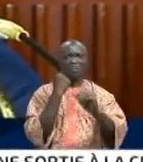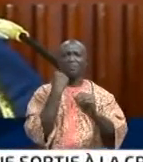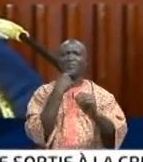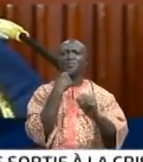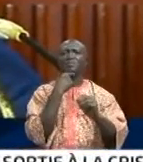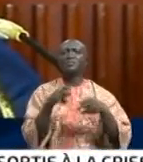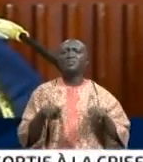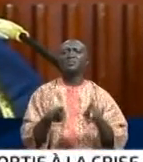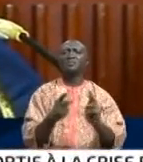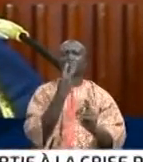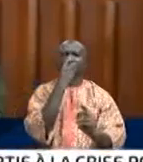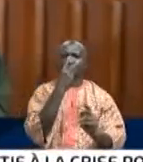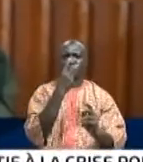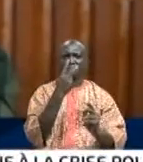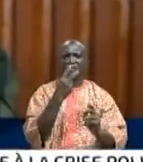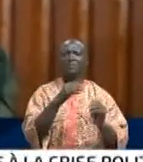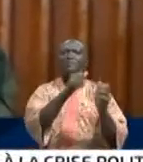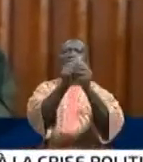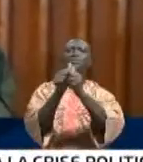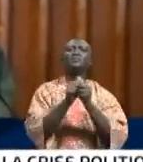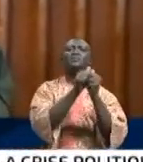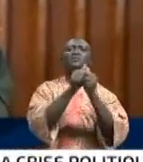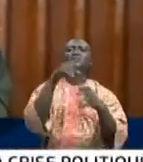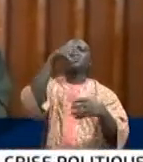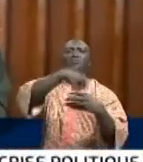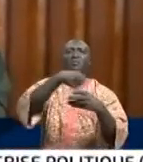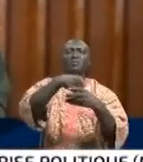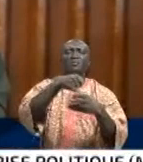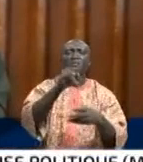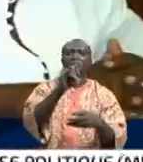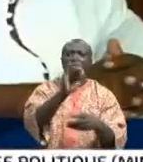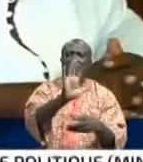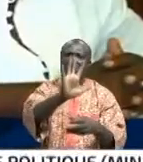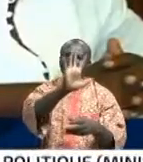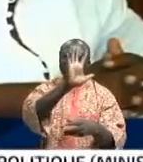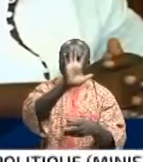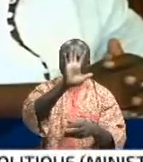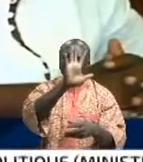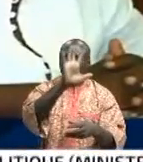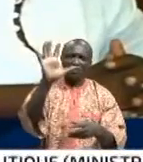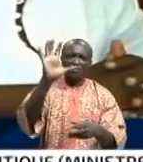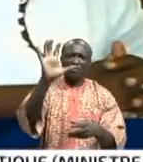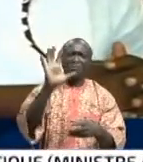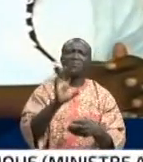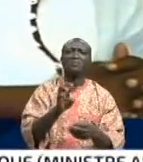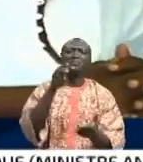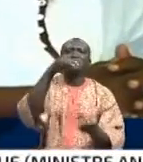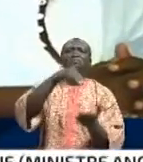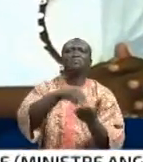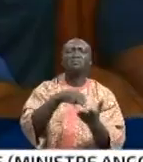une vision globale de l'intérieur mais également 500 mètres de part et d'autre j'ai dit des policiers